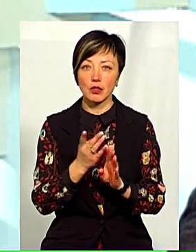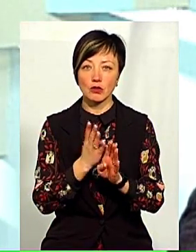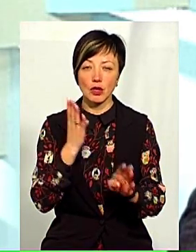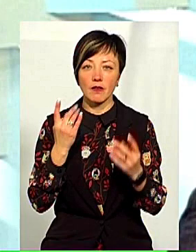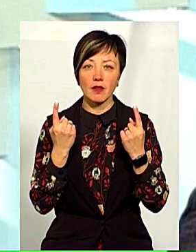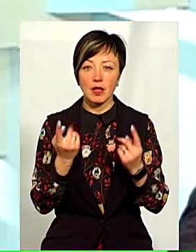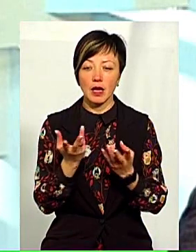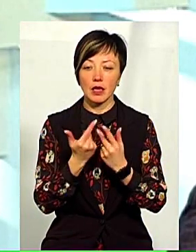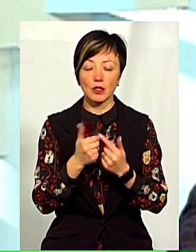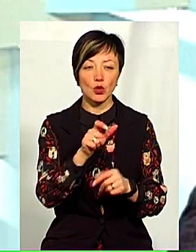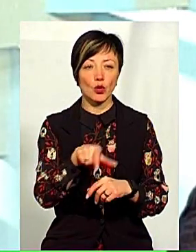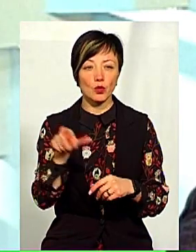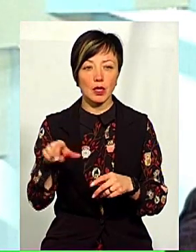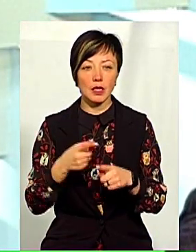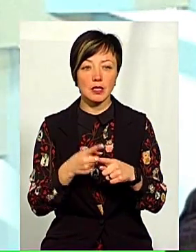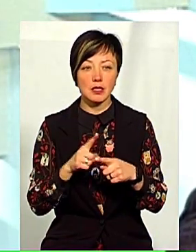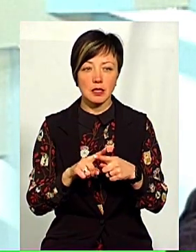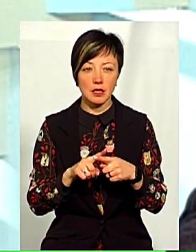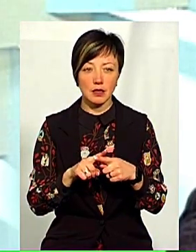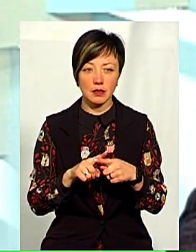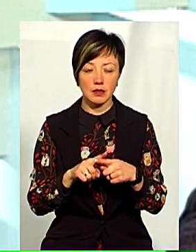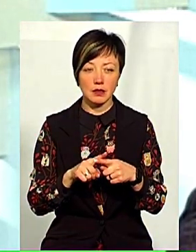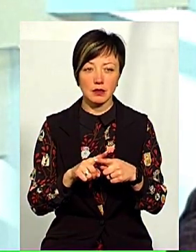велика кількість людей. Це і,